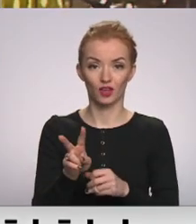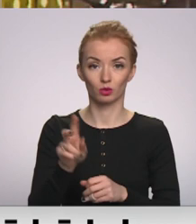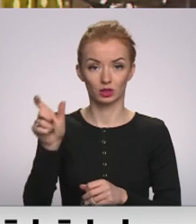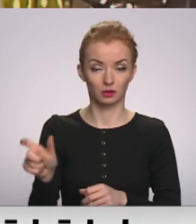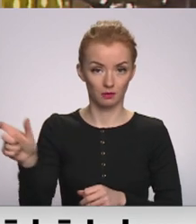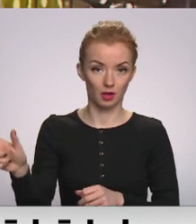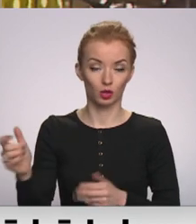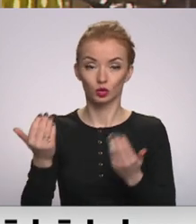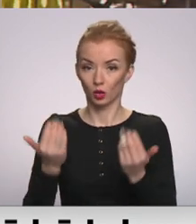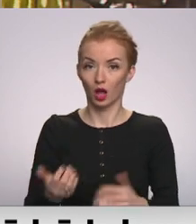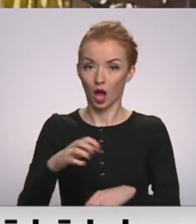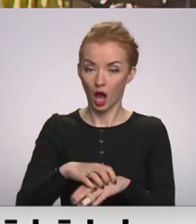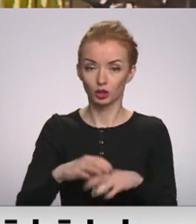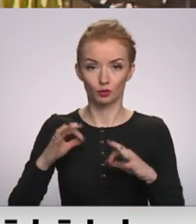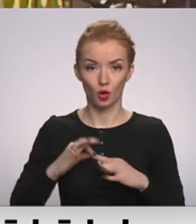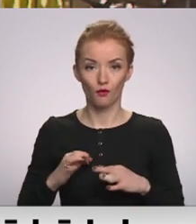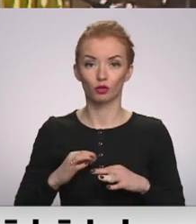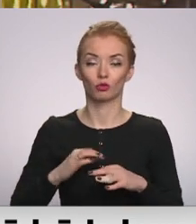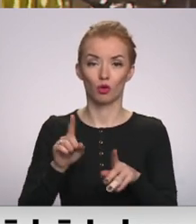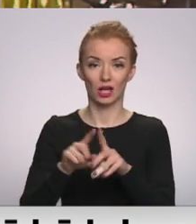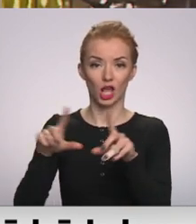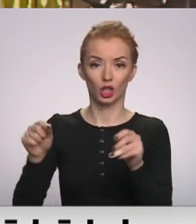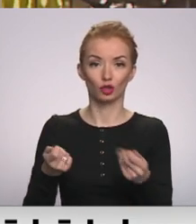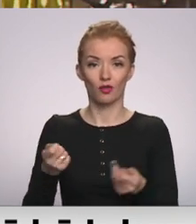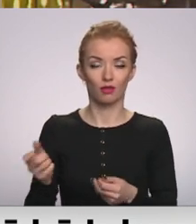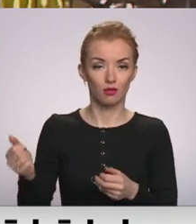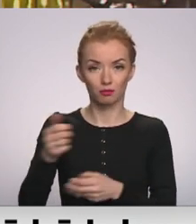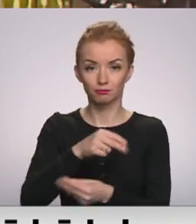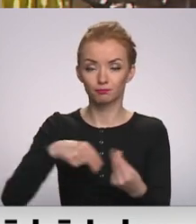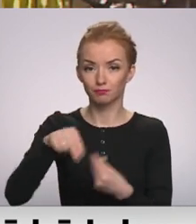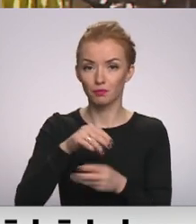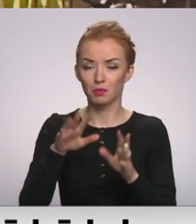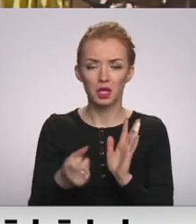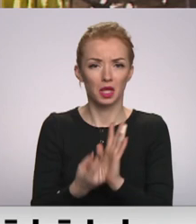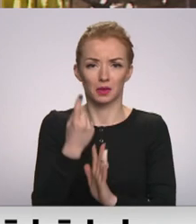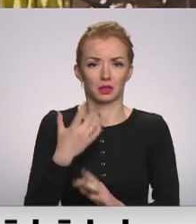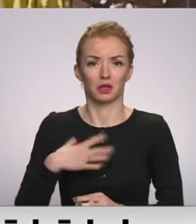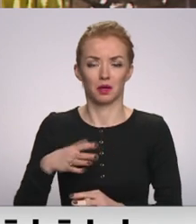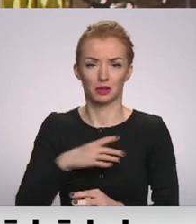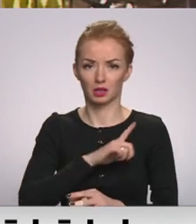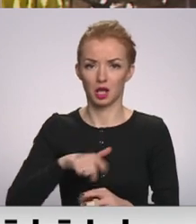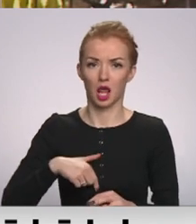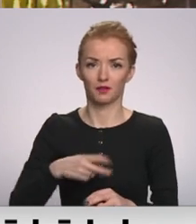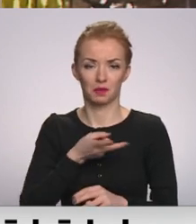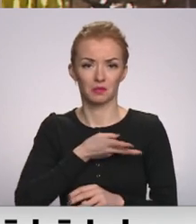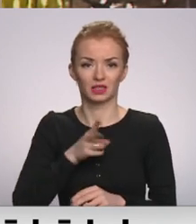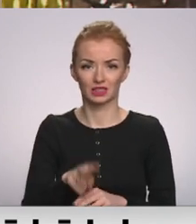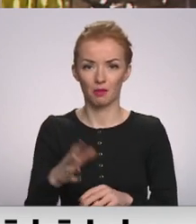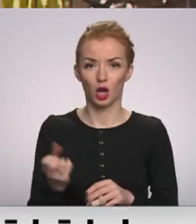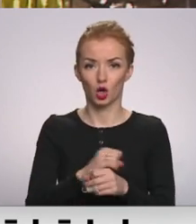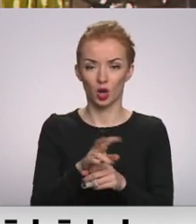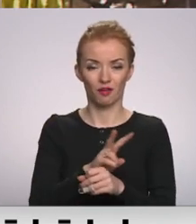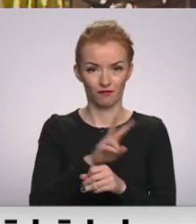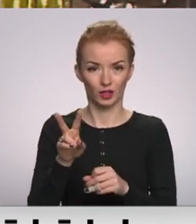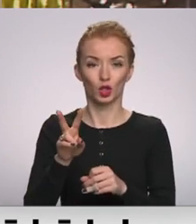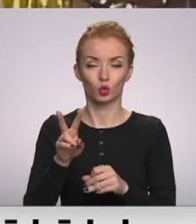slimnieki. Šodien ārsti, profesori un ārstniecības iestāžu pārstāvi diskutēja par iespējamiem iemesliem, kāpēc Latvijā mirstība ar COVID-19